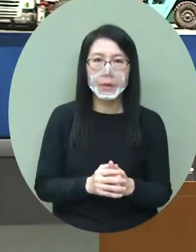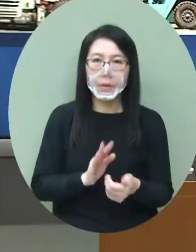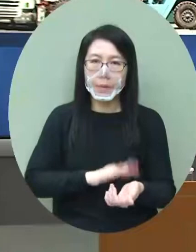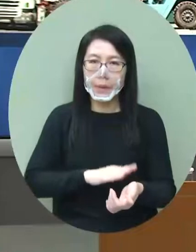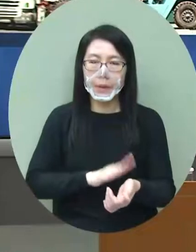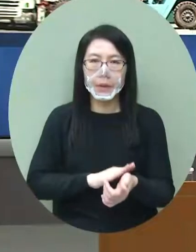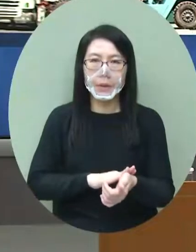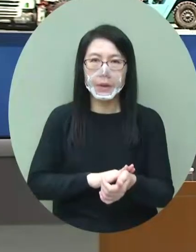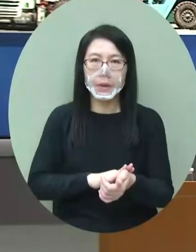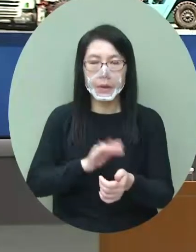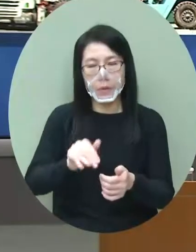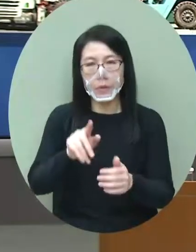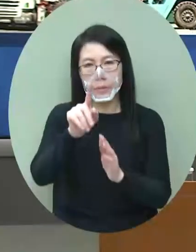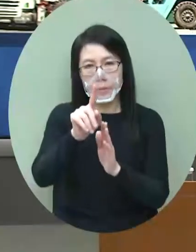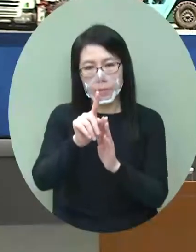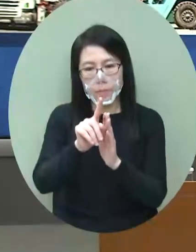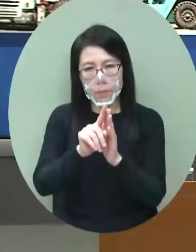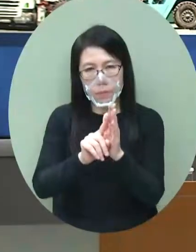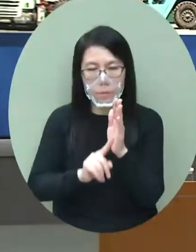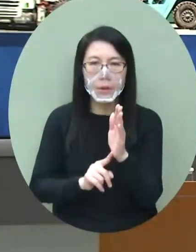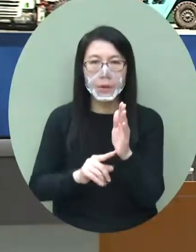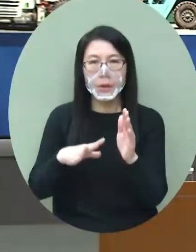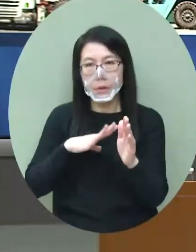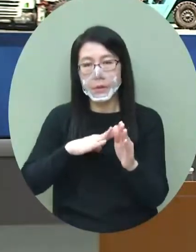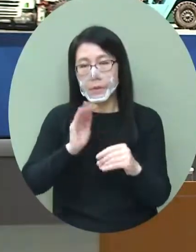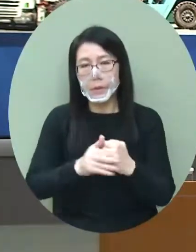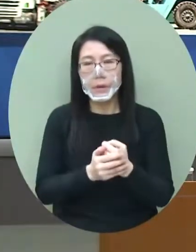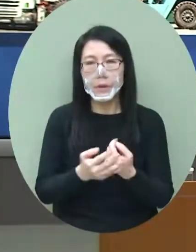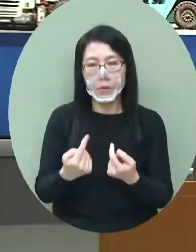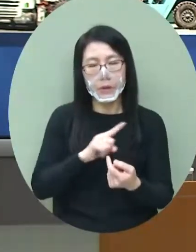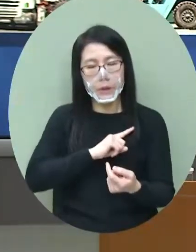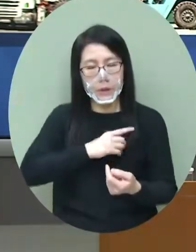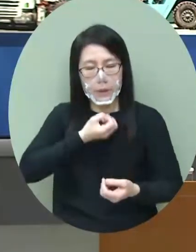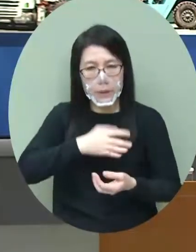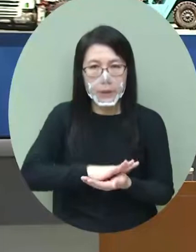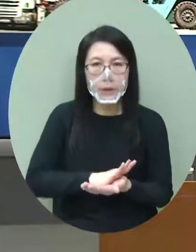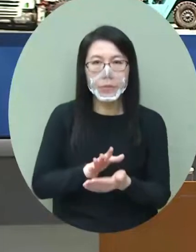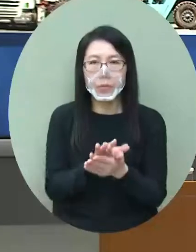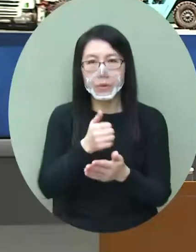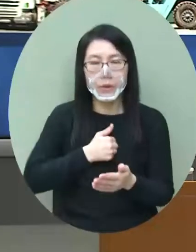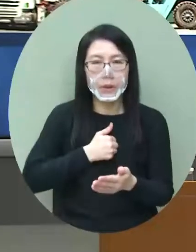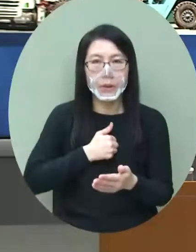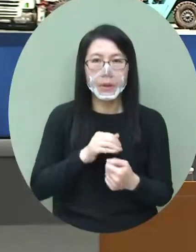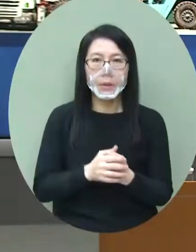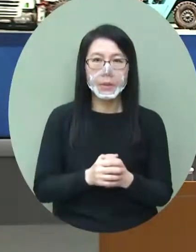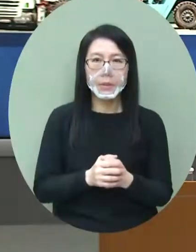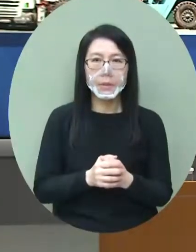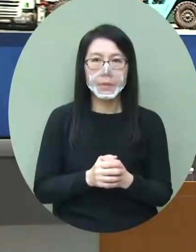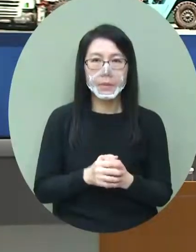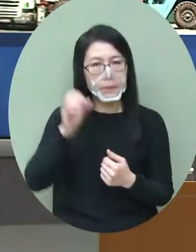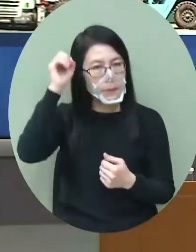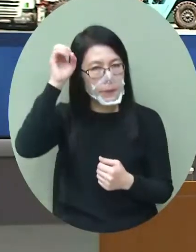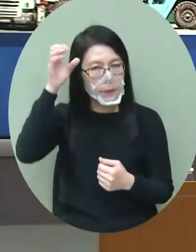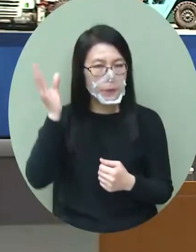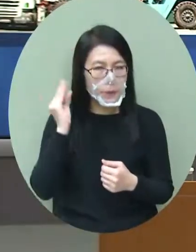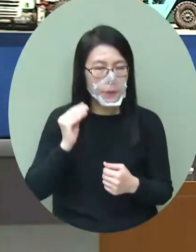到一个幅度。根据我们的经验，还加上专家们的意见，我们可以说呢，就是第五